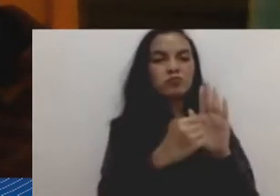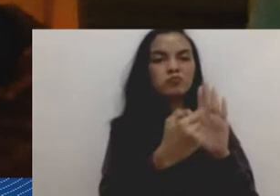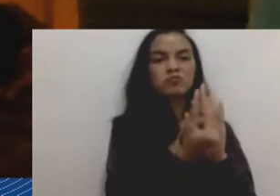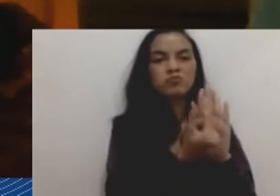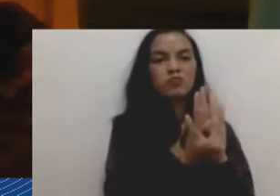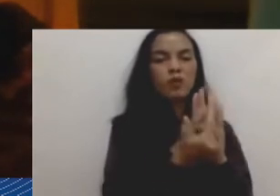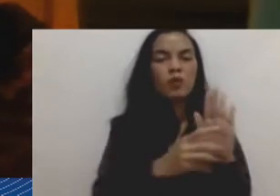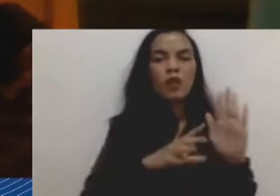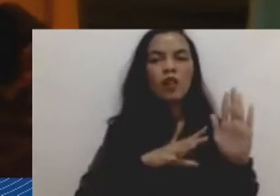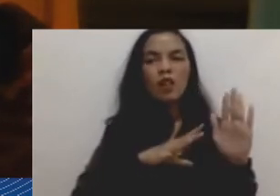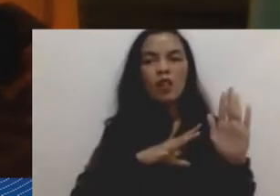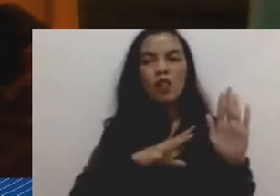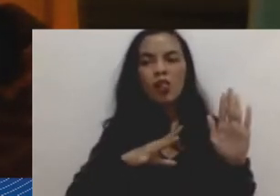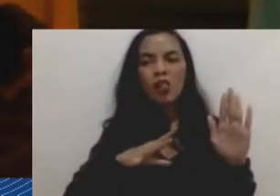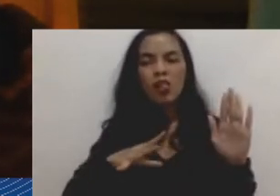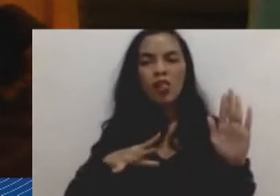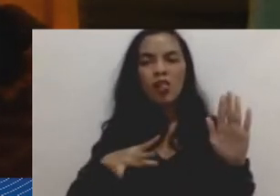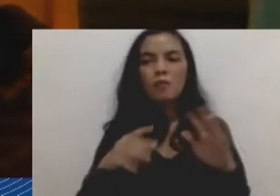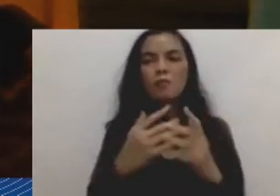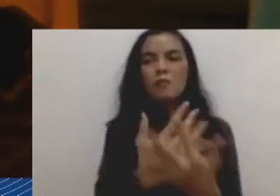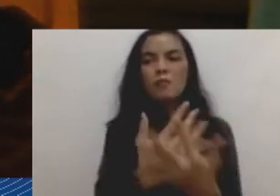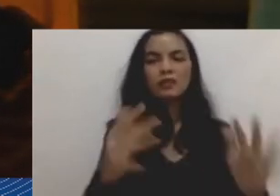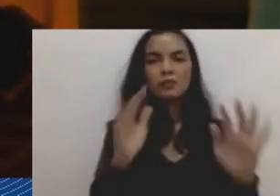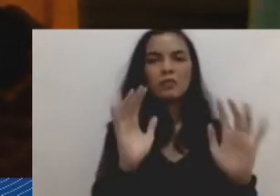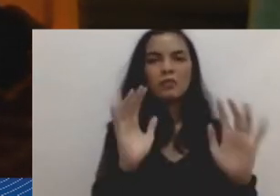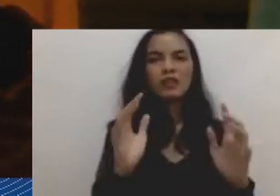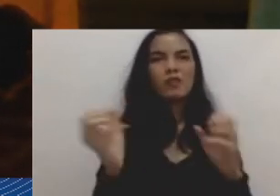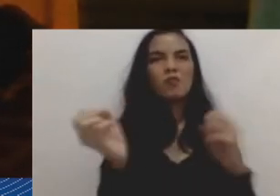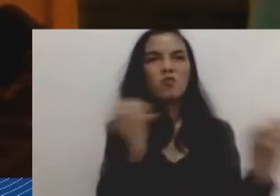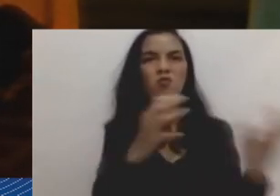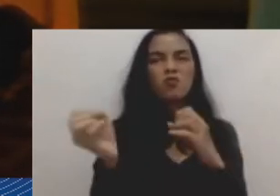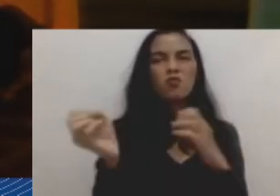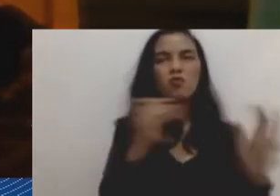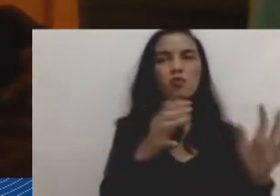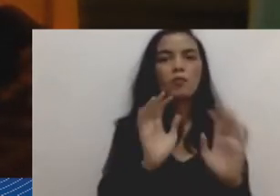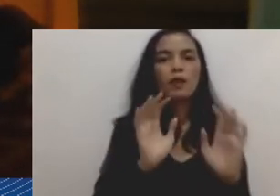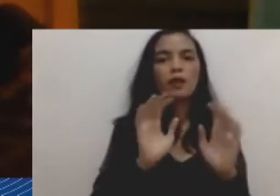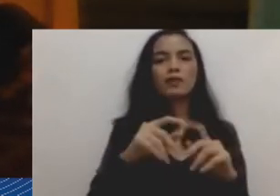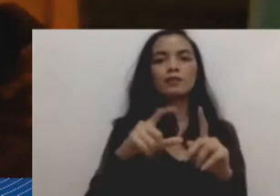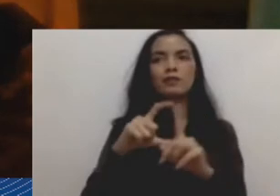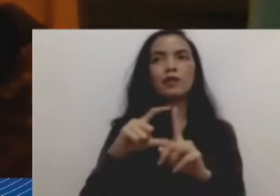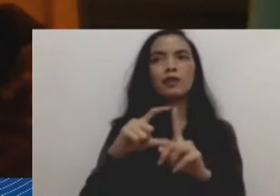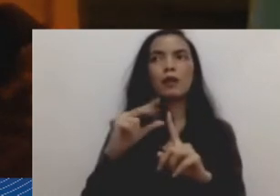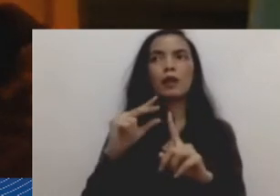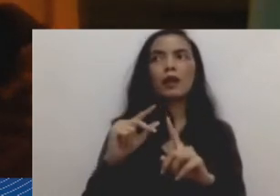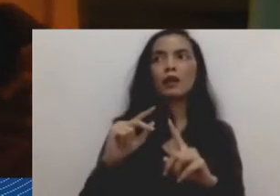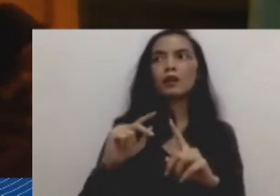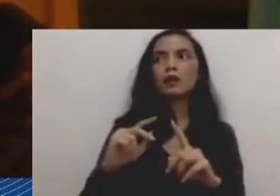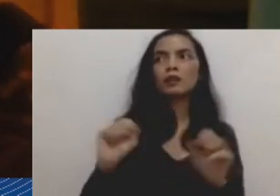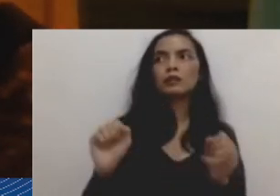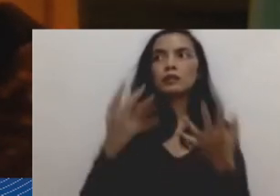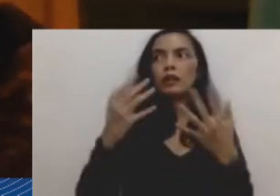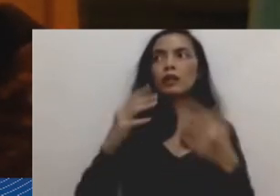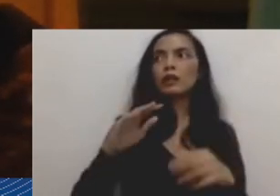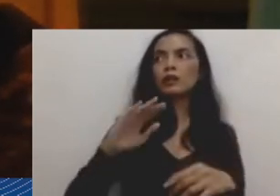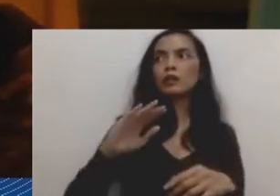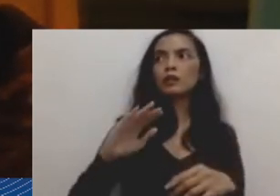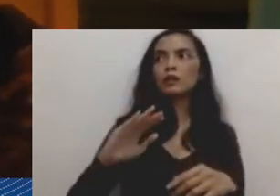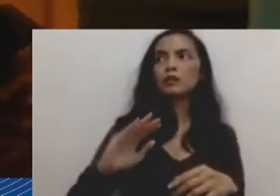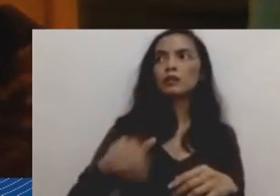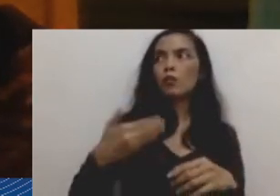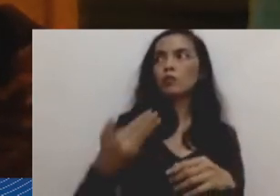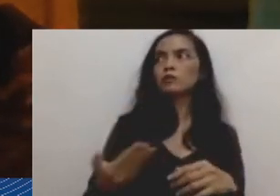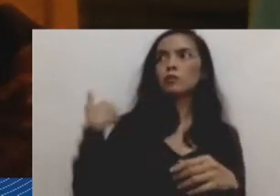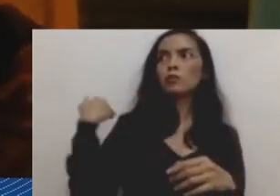publik setelah banyak kejadian di periode DPR tahun masa jabatan sebelumnya